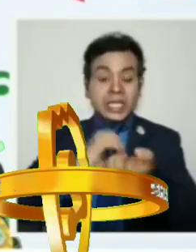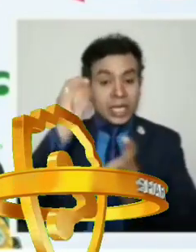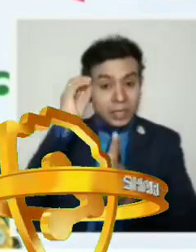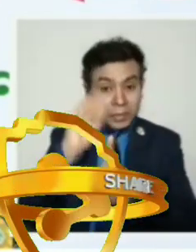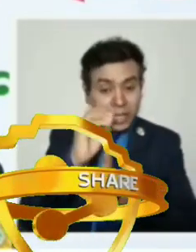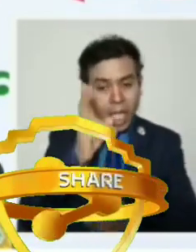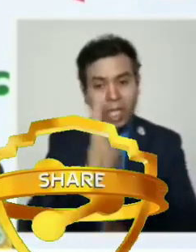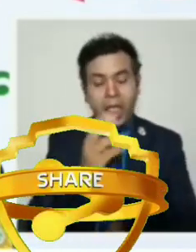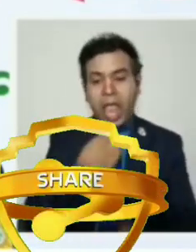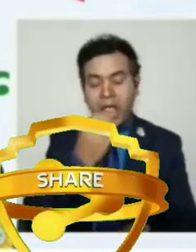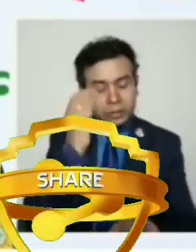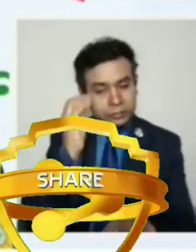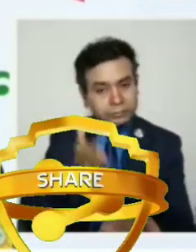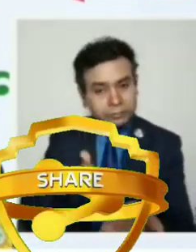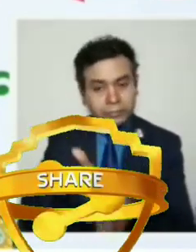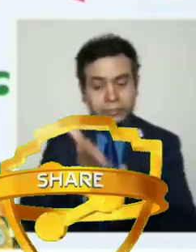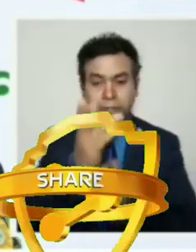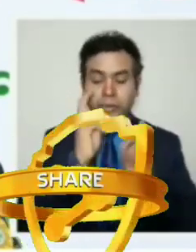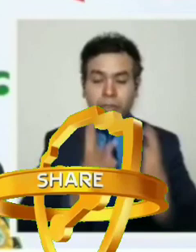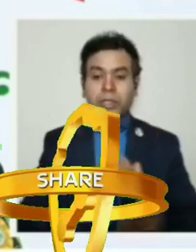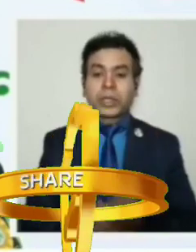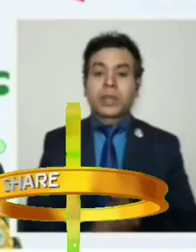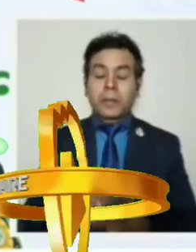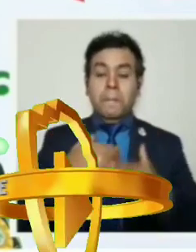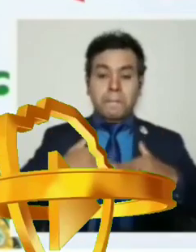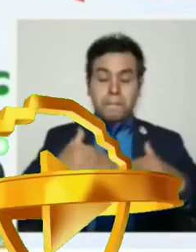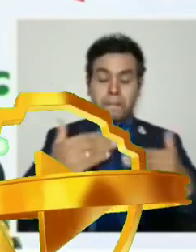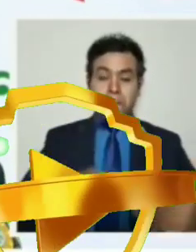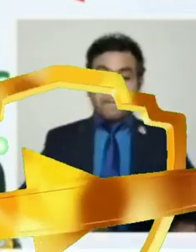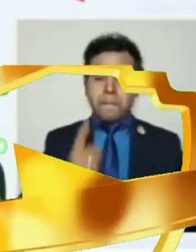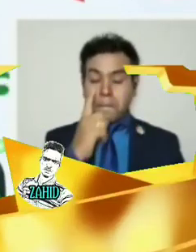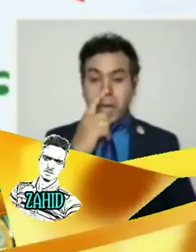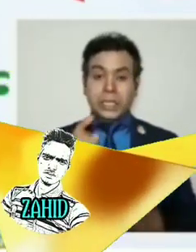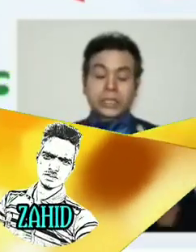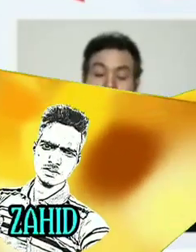গর্ভকালীন পুষ্টির ব্যাপারে নিশ্চিত করতে হবে, গর্ভকালীন